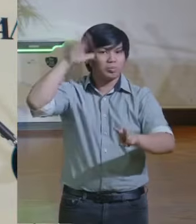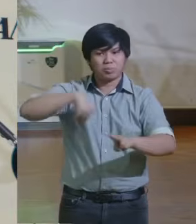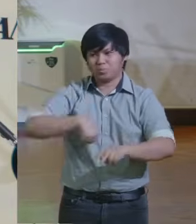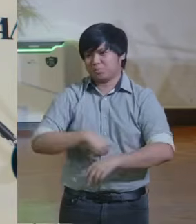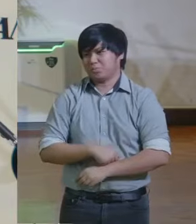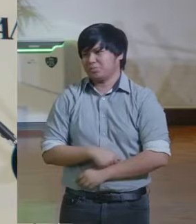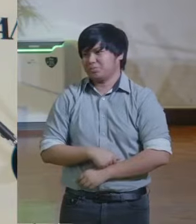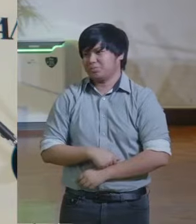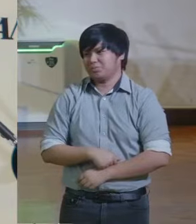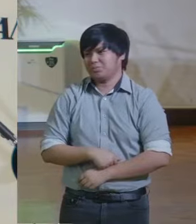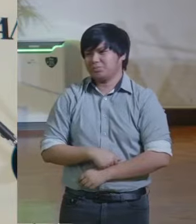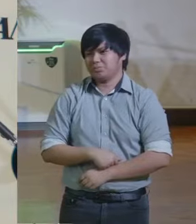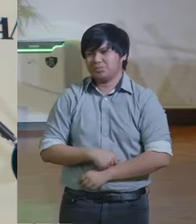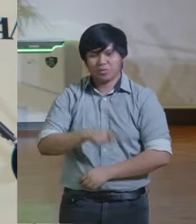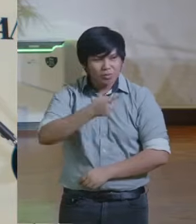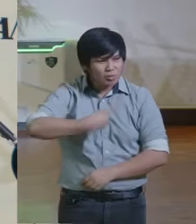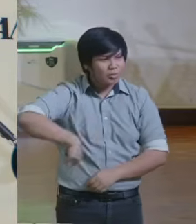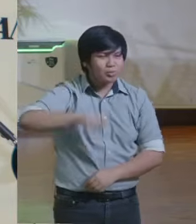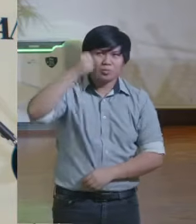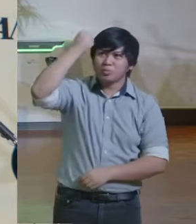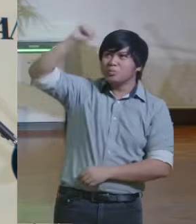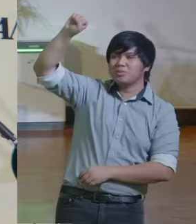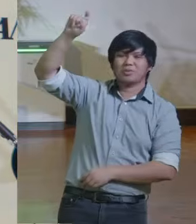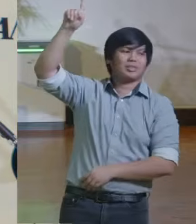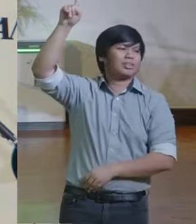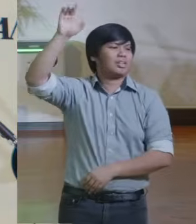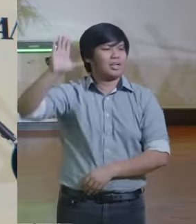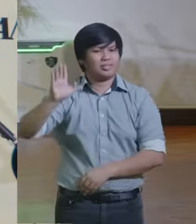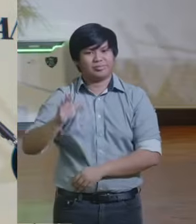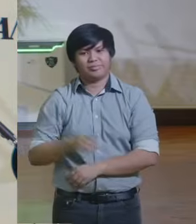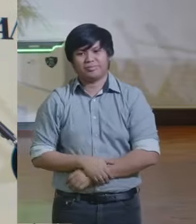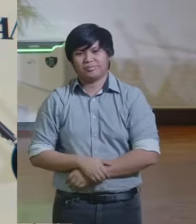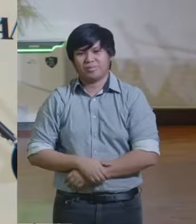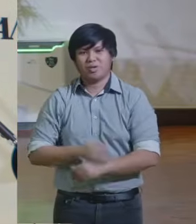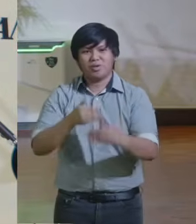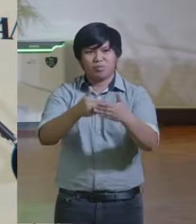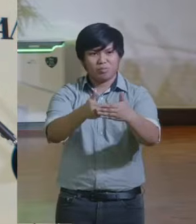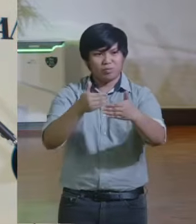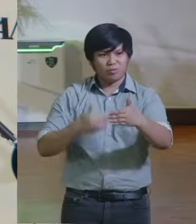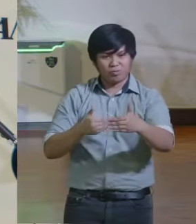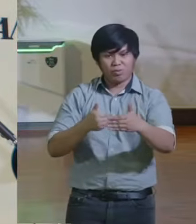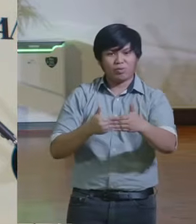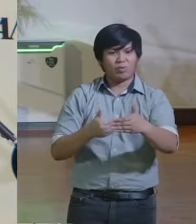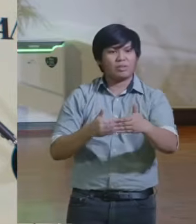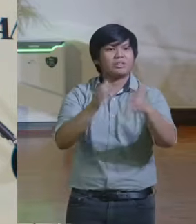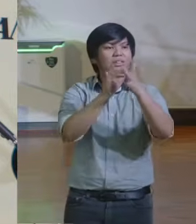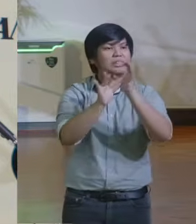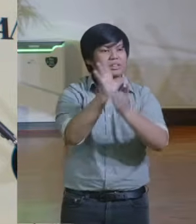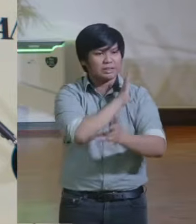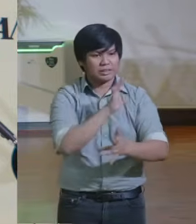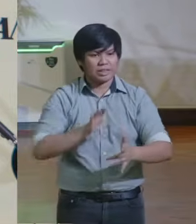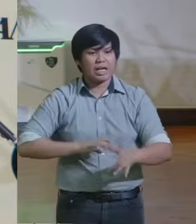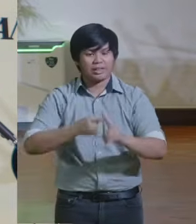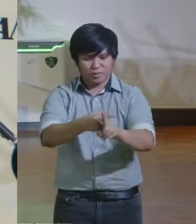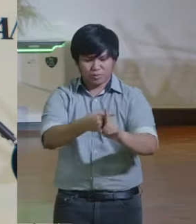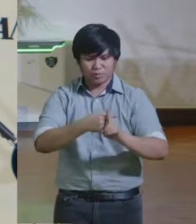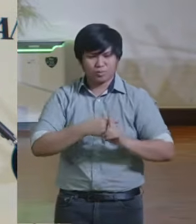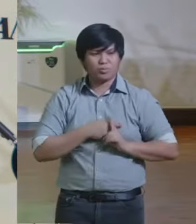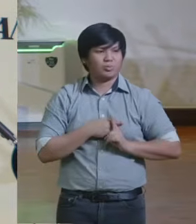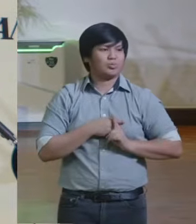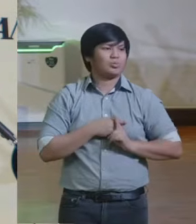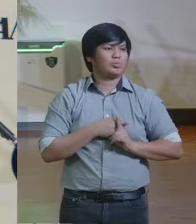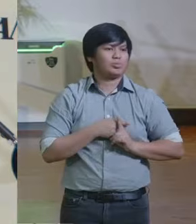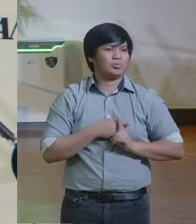disobedience. Tayo ay kalaban ng Diyos bago tayo buhayin ng Diyos at gawing kanyang